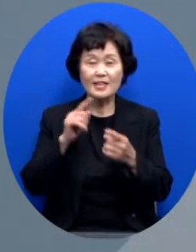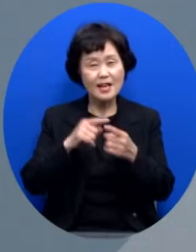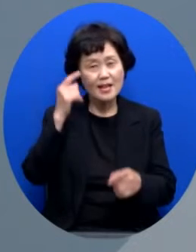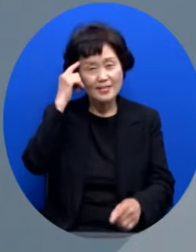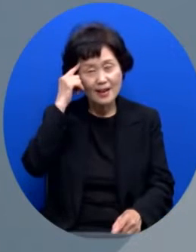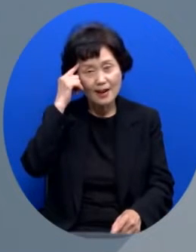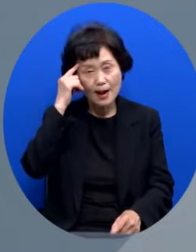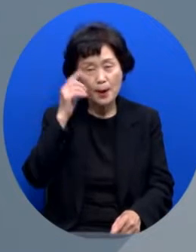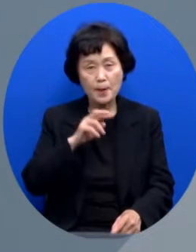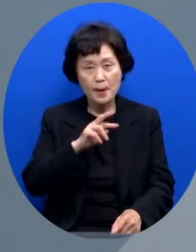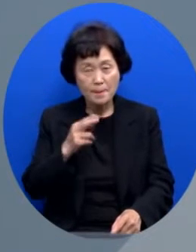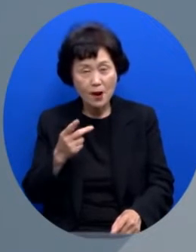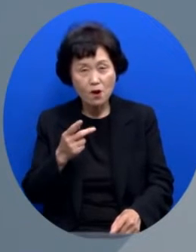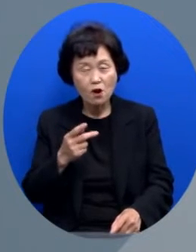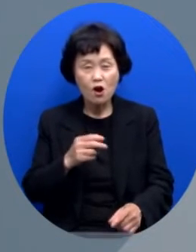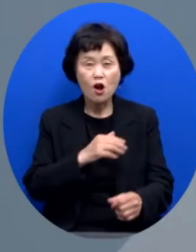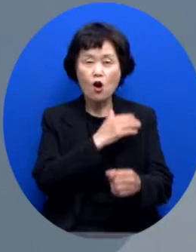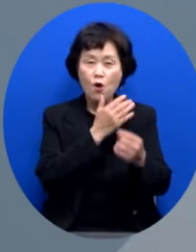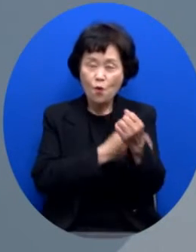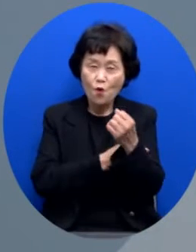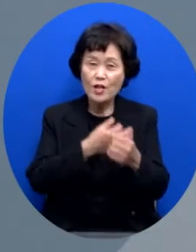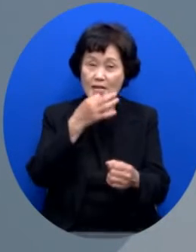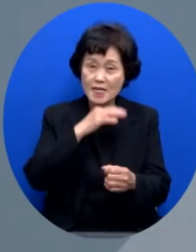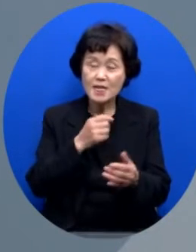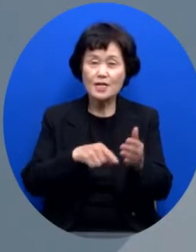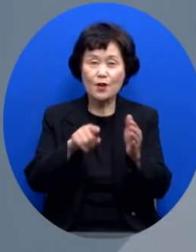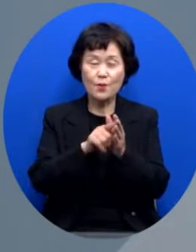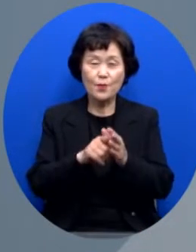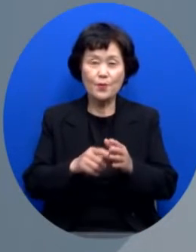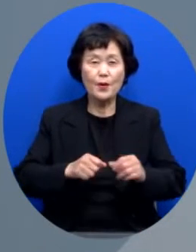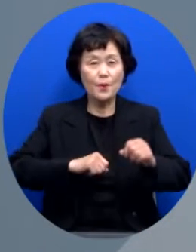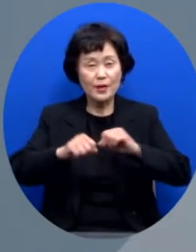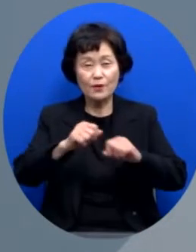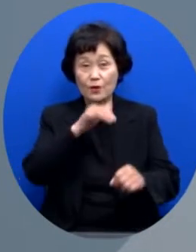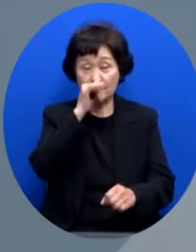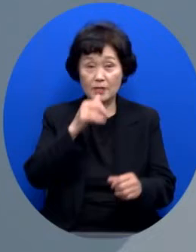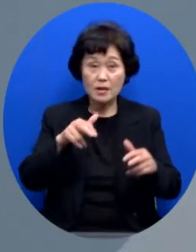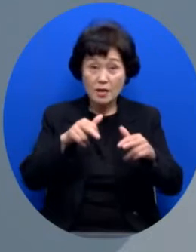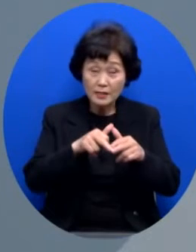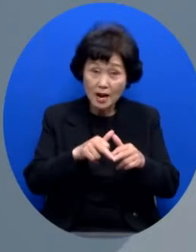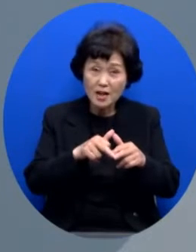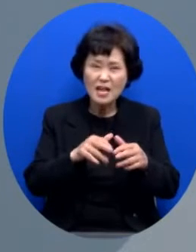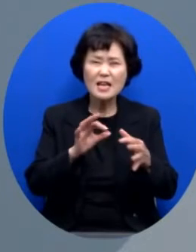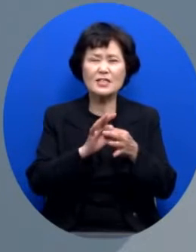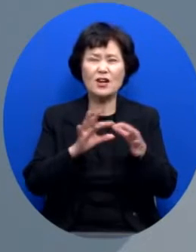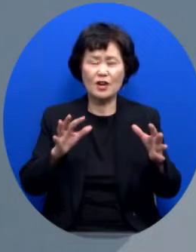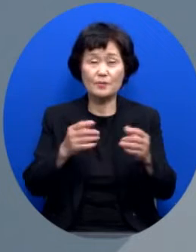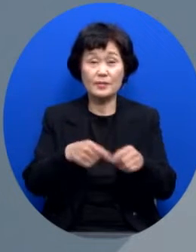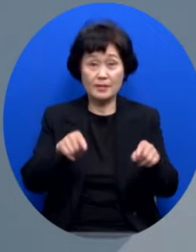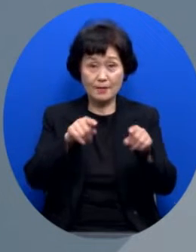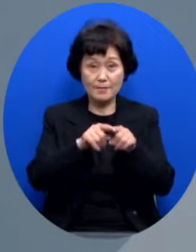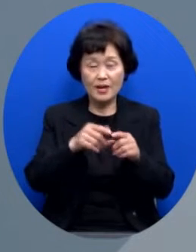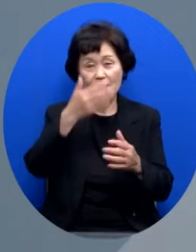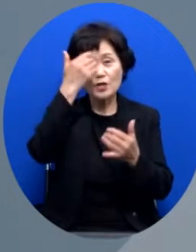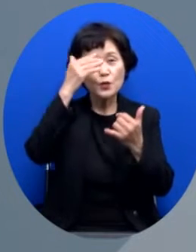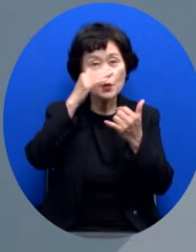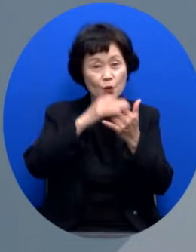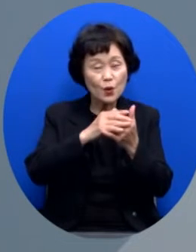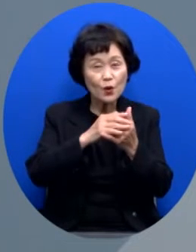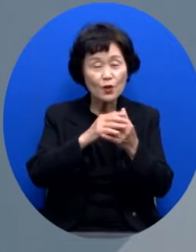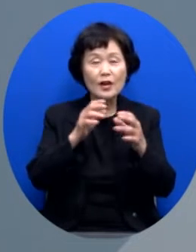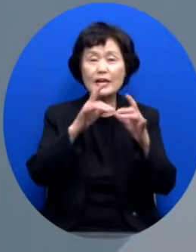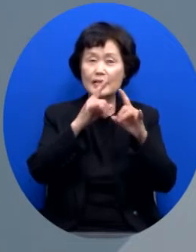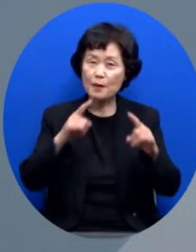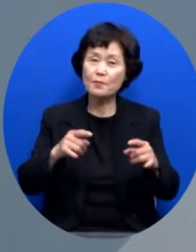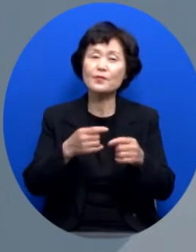권익 옹호 활동 등을 하고 있습니다. 저희가 장애인과 비장애인이 함께하는 청소년 캠프를 또 운영을